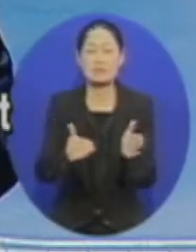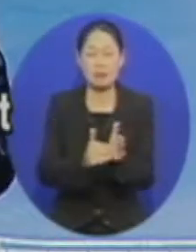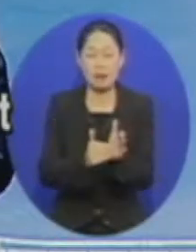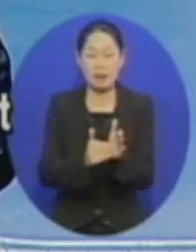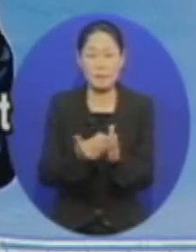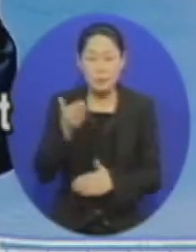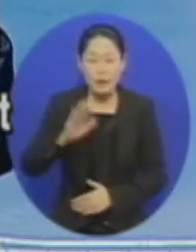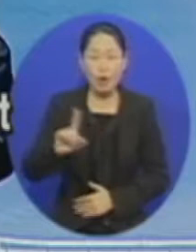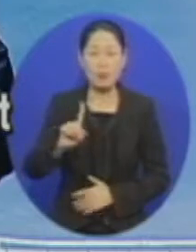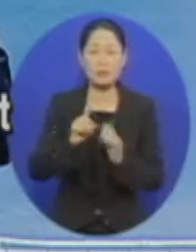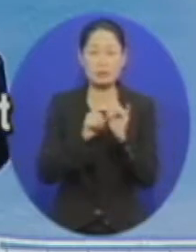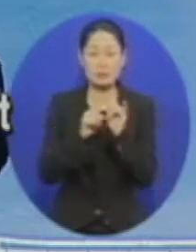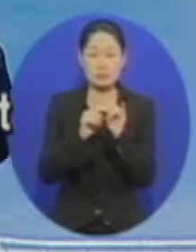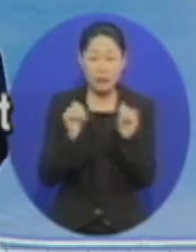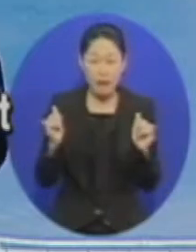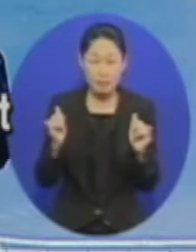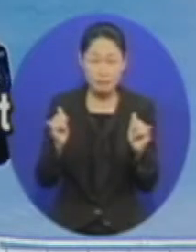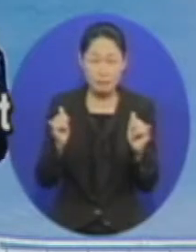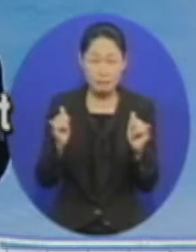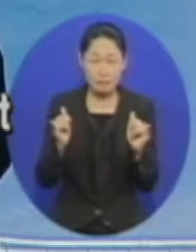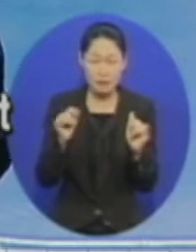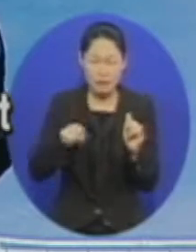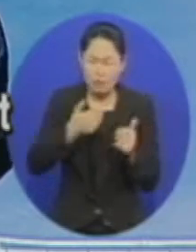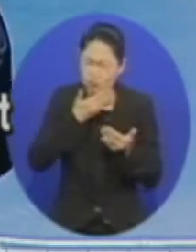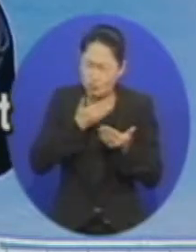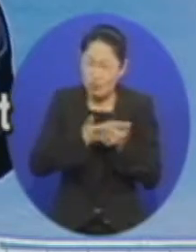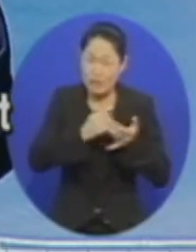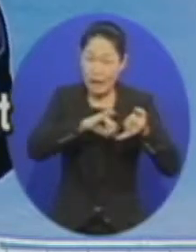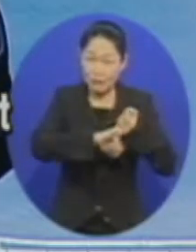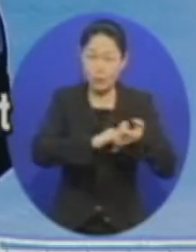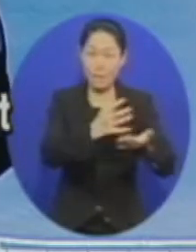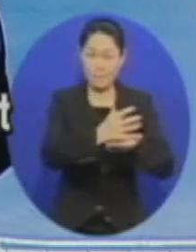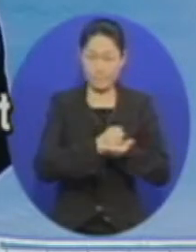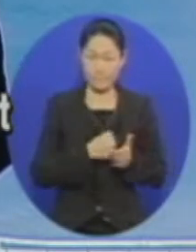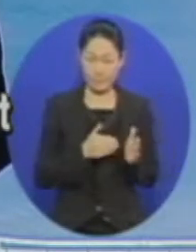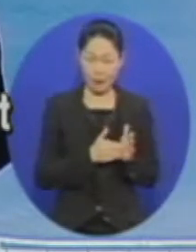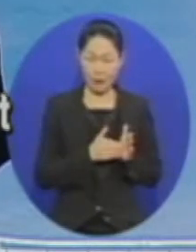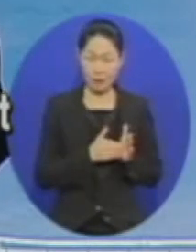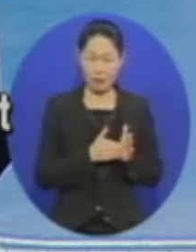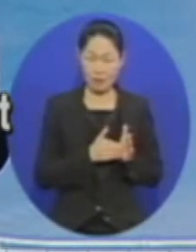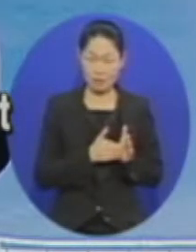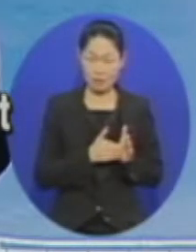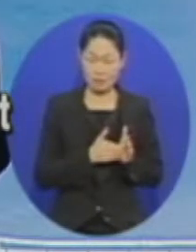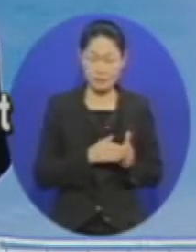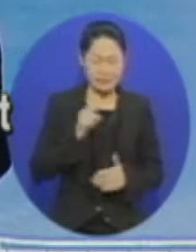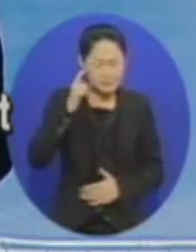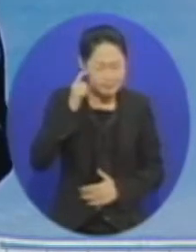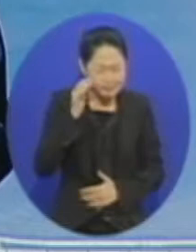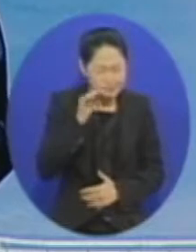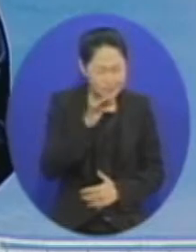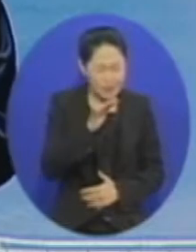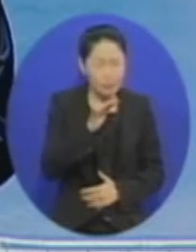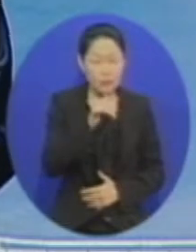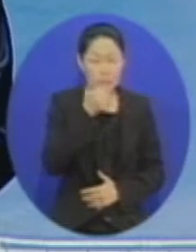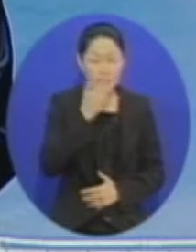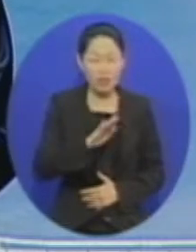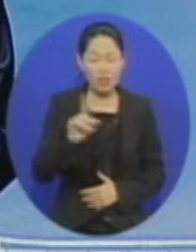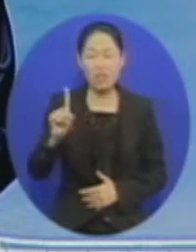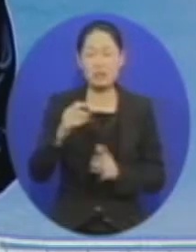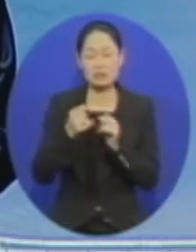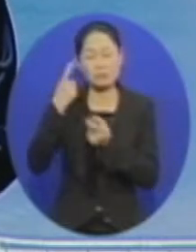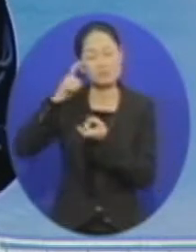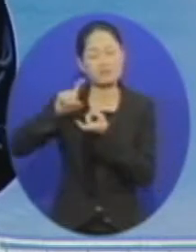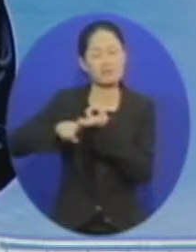어떤 사람은 그걸 굉장히 중요한 약속 으로 받아들이고 3 하지만 어떤 사람은 무관심